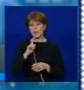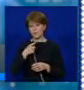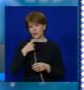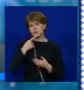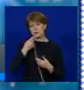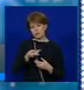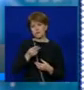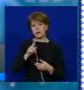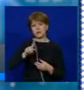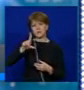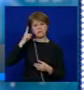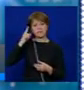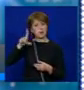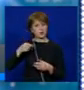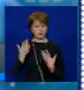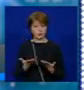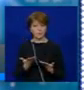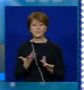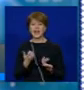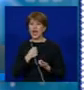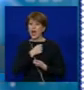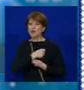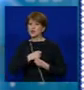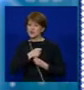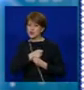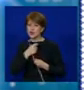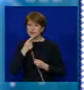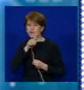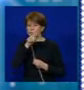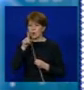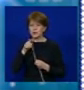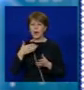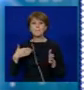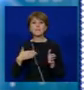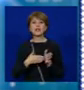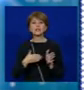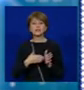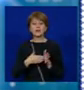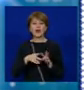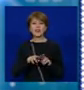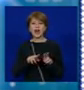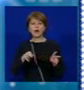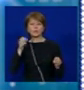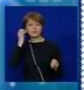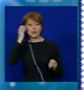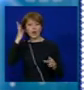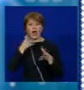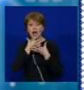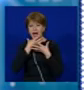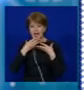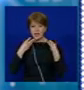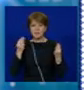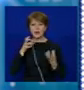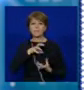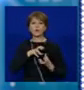просто. Сложен е въпросът, защото причините се коренят и в народопсихология, и в липсата на политическо лидерство